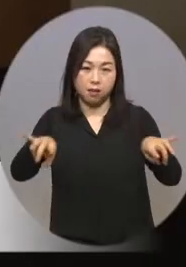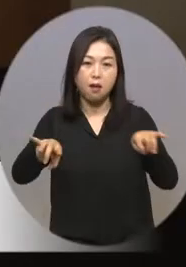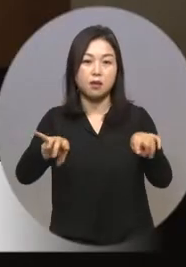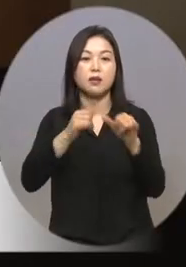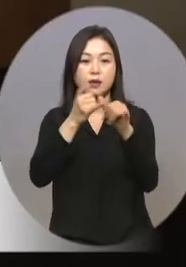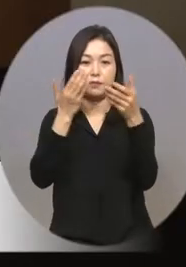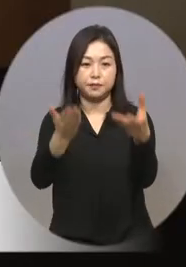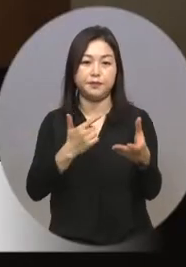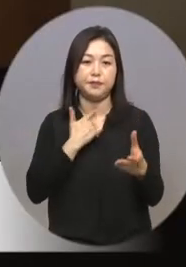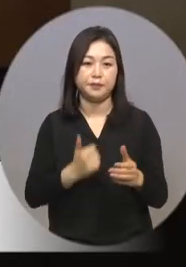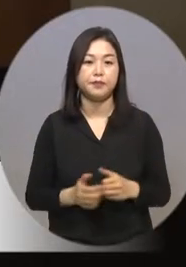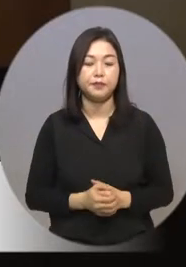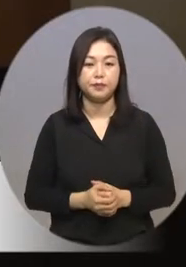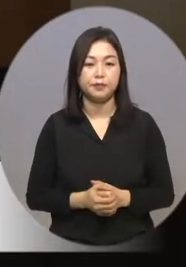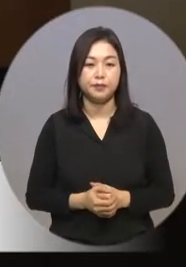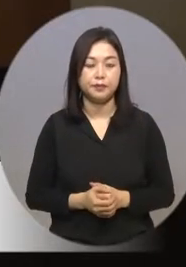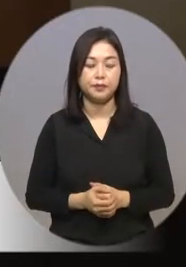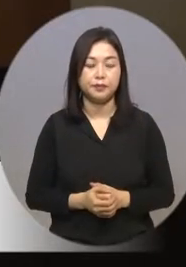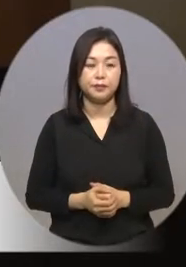이번